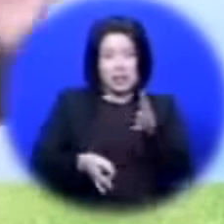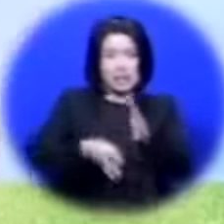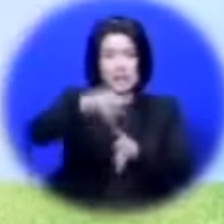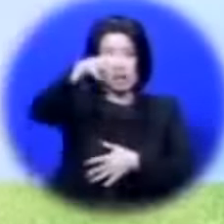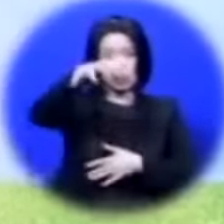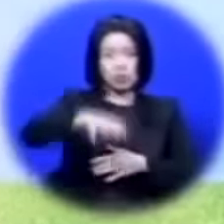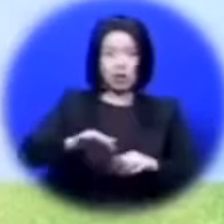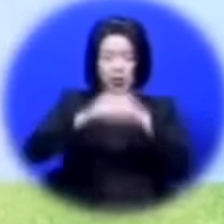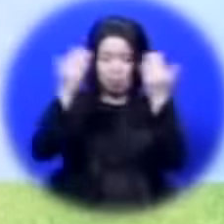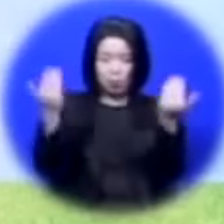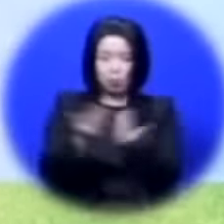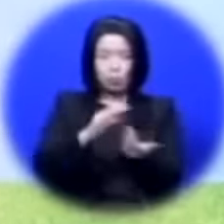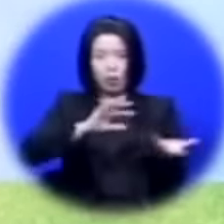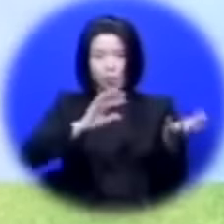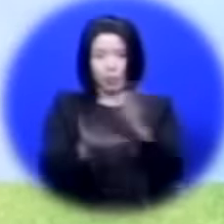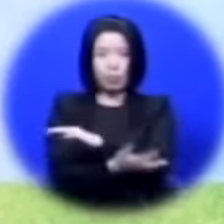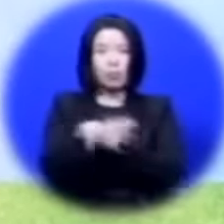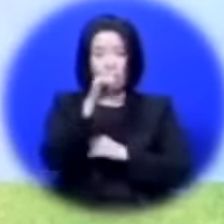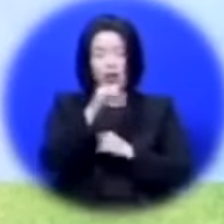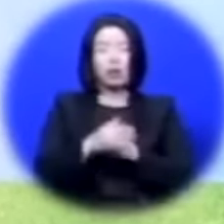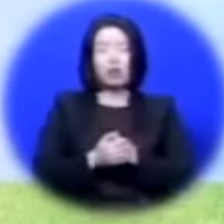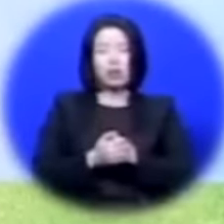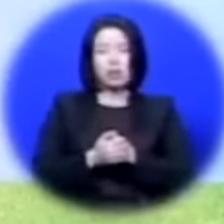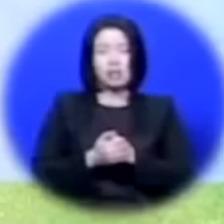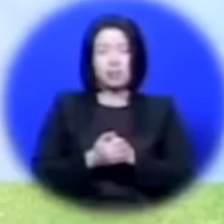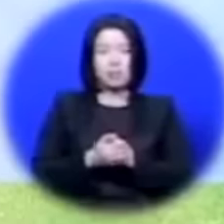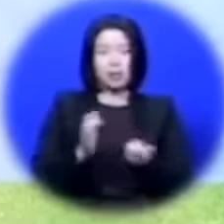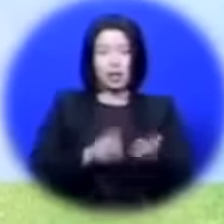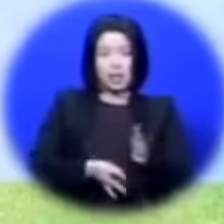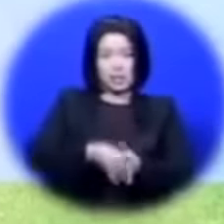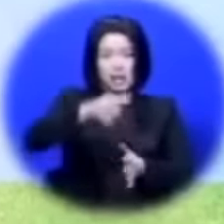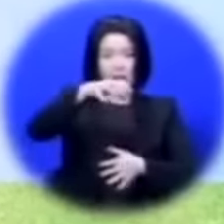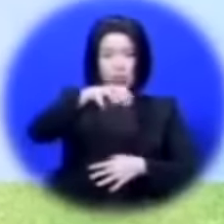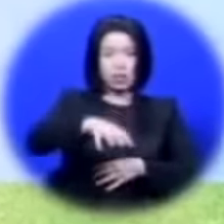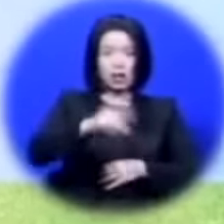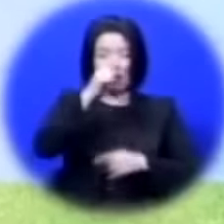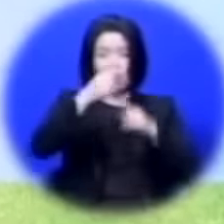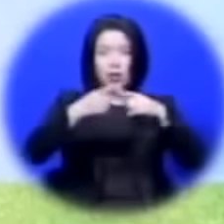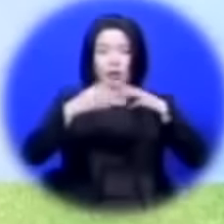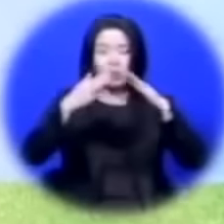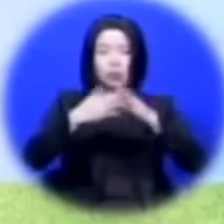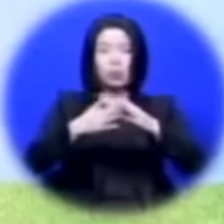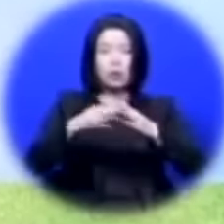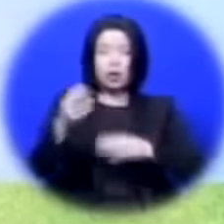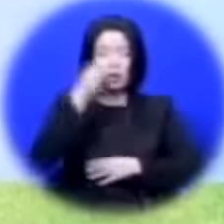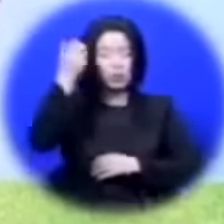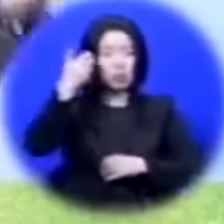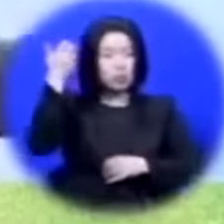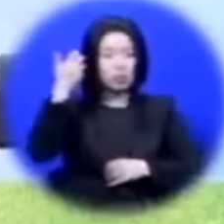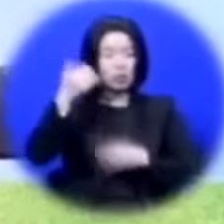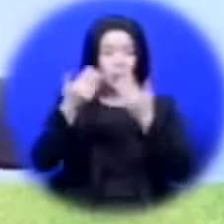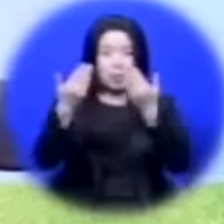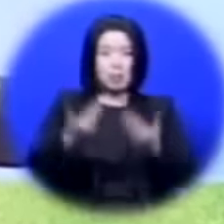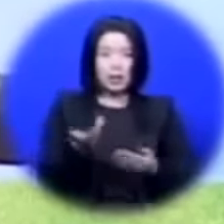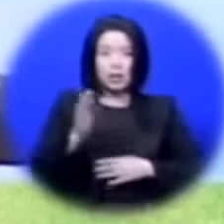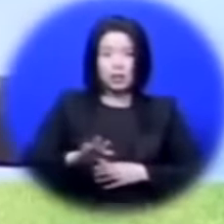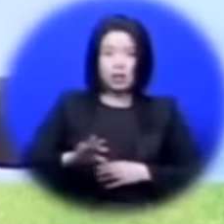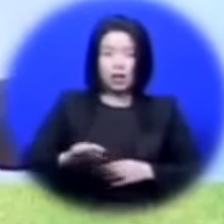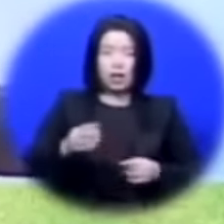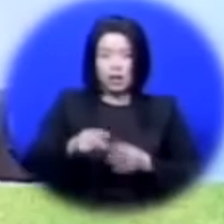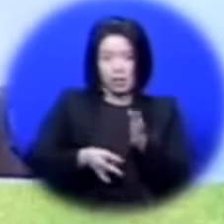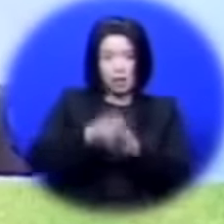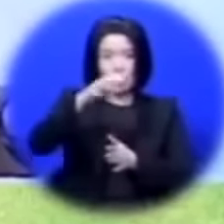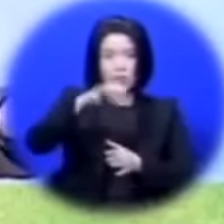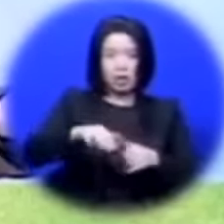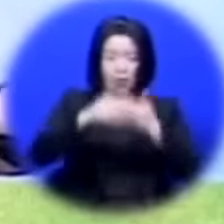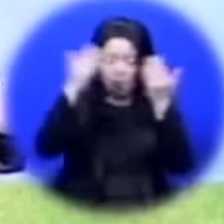전체가 뒤집어집니다 예루살렘 교회가 성령을 받았는데 예루살렘 전체가 그것을 알게